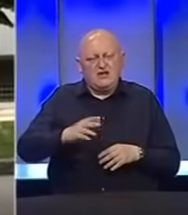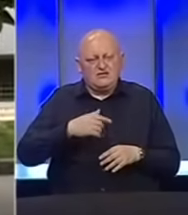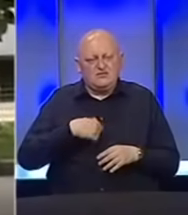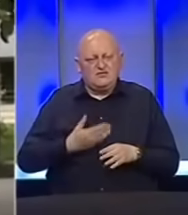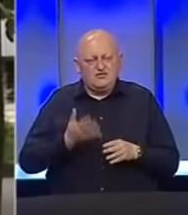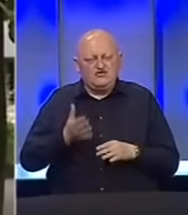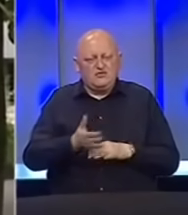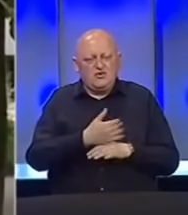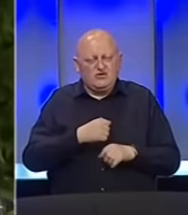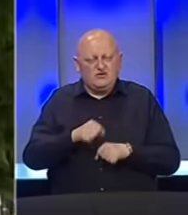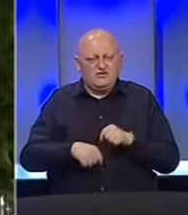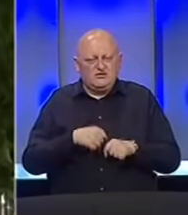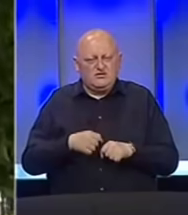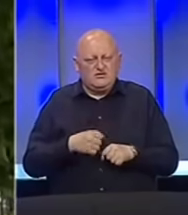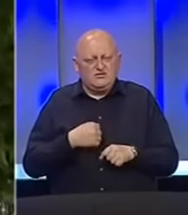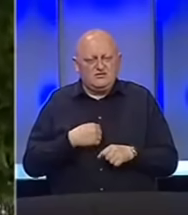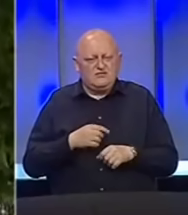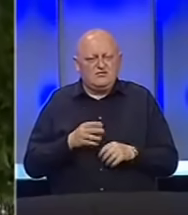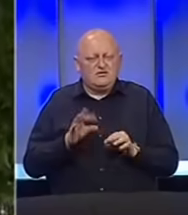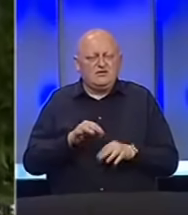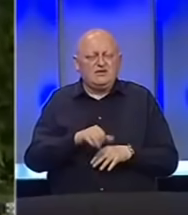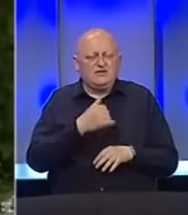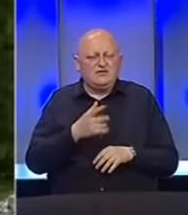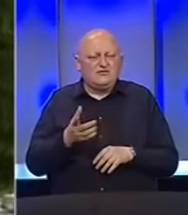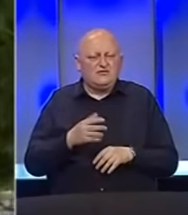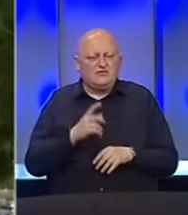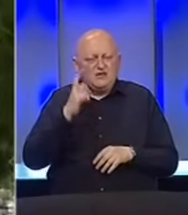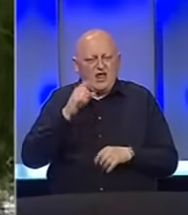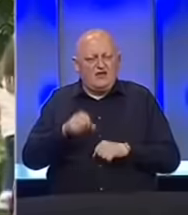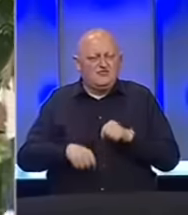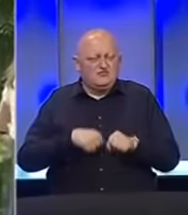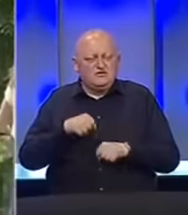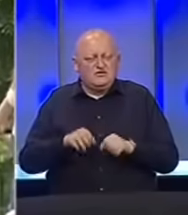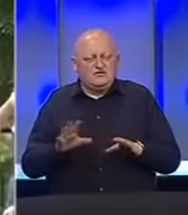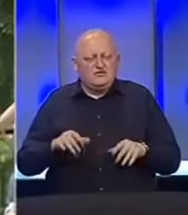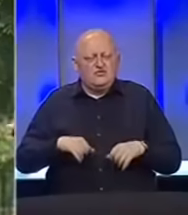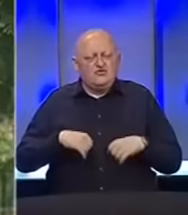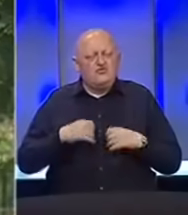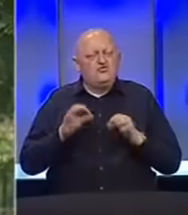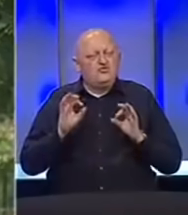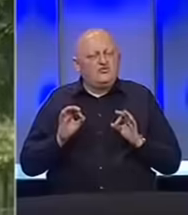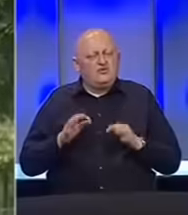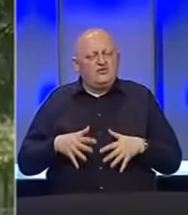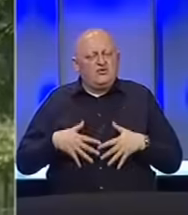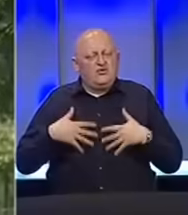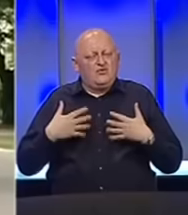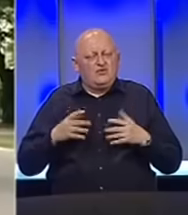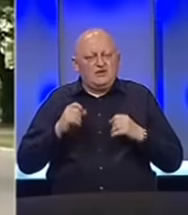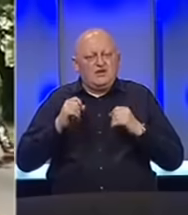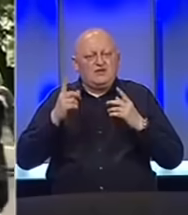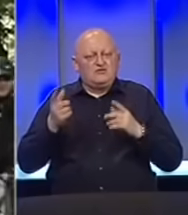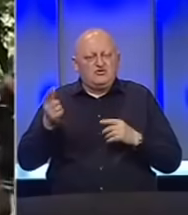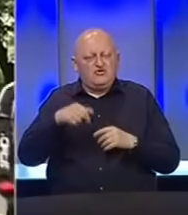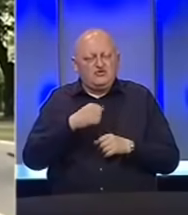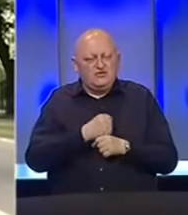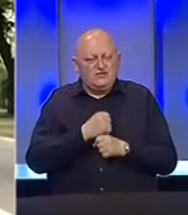ljudi koristilo taj prijevoz. Evo već 10 godina mi je bicikl glavno prijevozno sredstvo. Ujutru mi godi prije svega me razbudi dok dođem